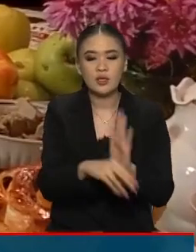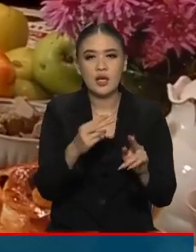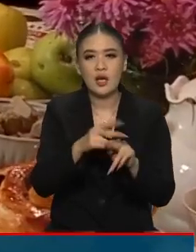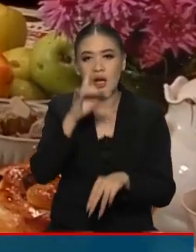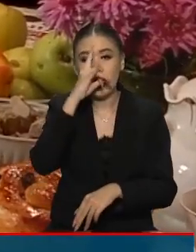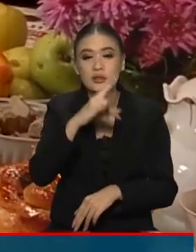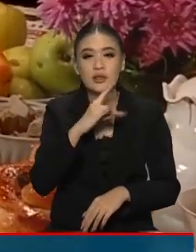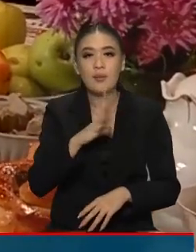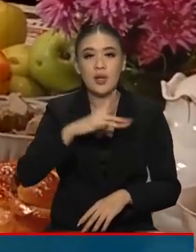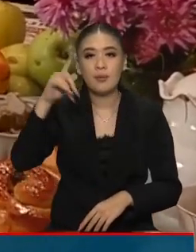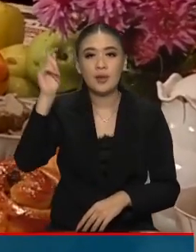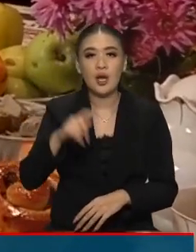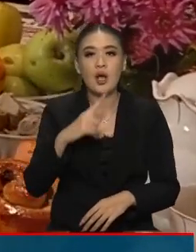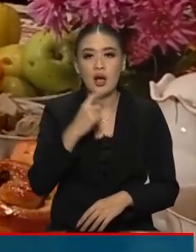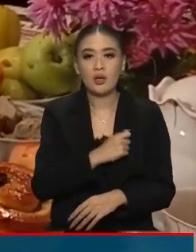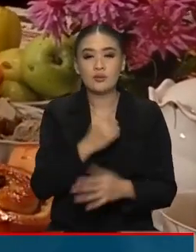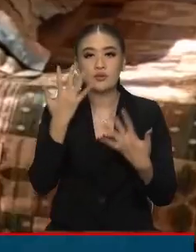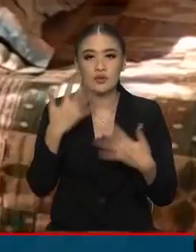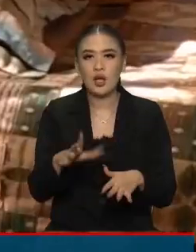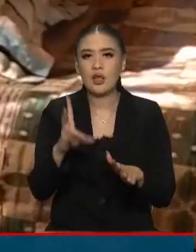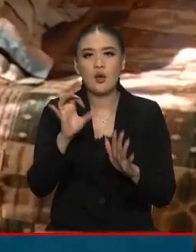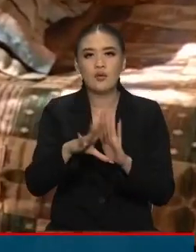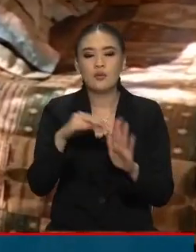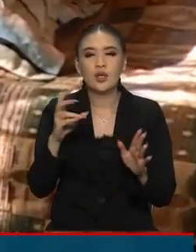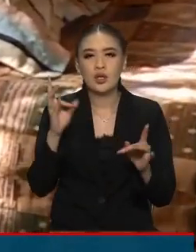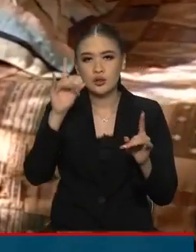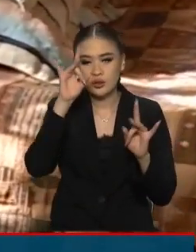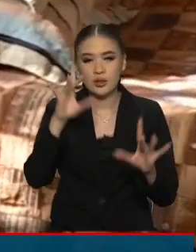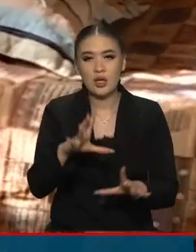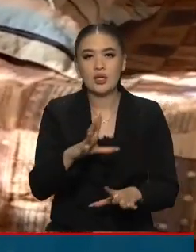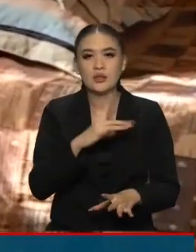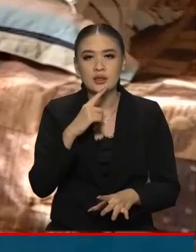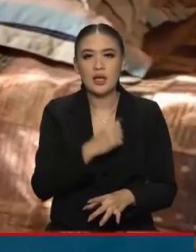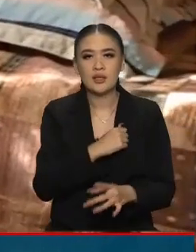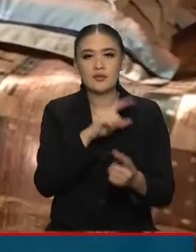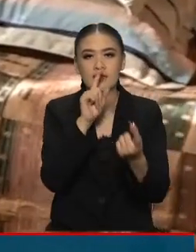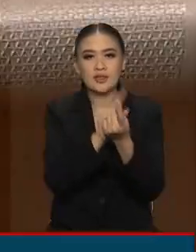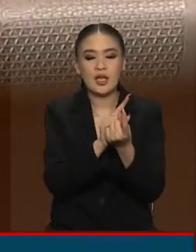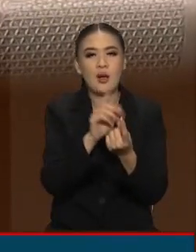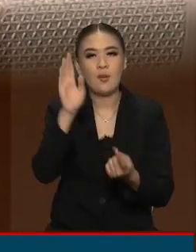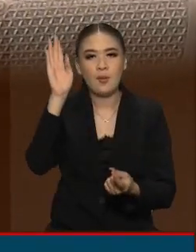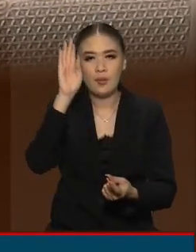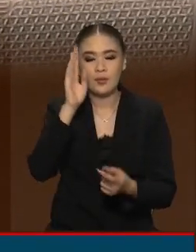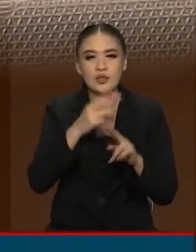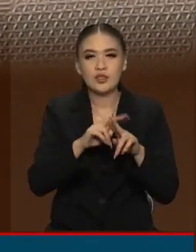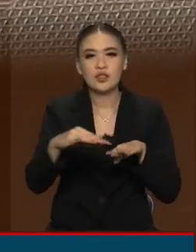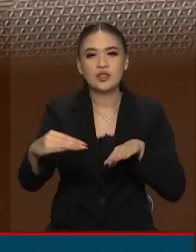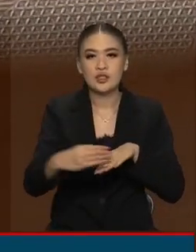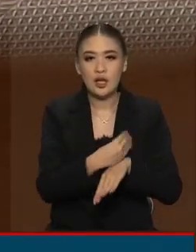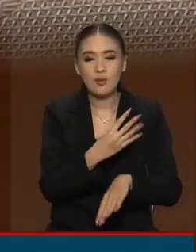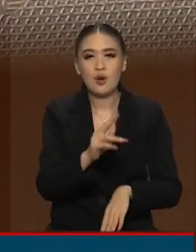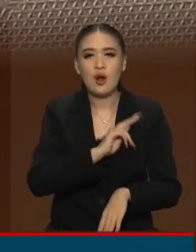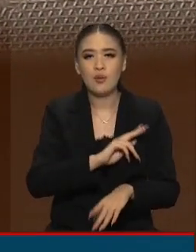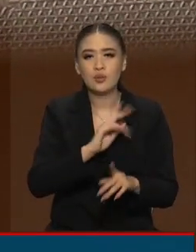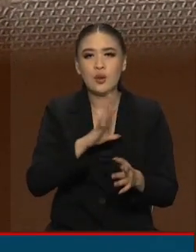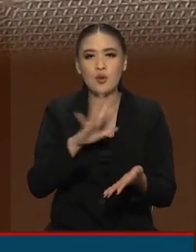Нина масу приехала после войны и выбор был не Случайный встретила солдата из Казахстана и вышла за него замуж работала всю жизнь